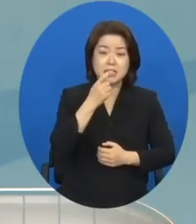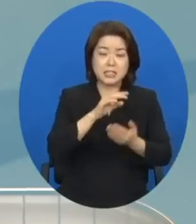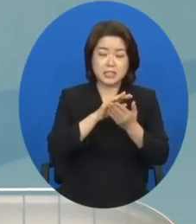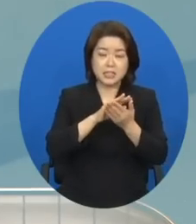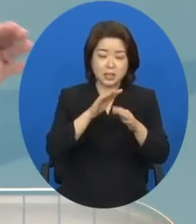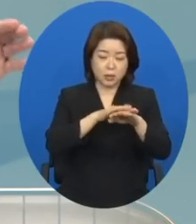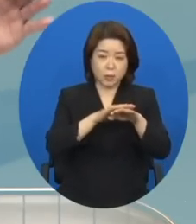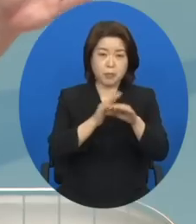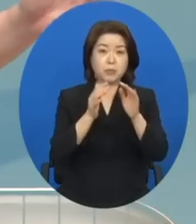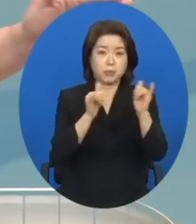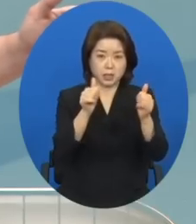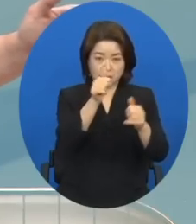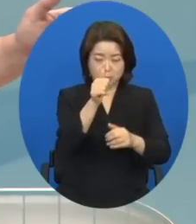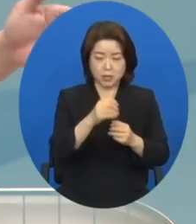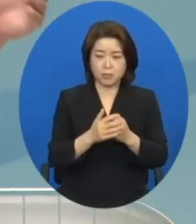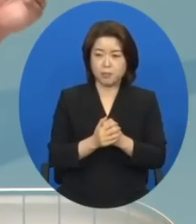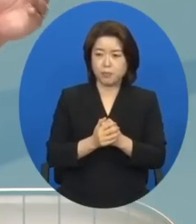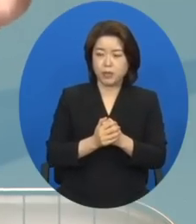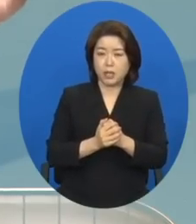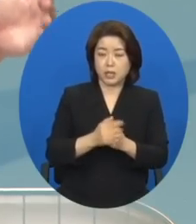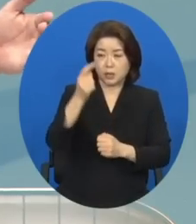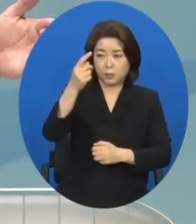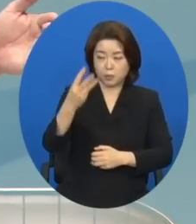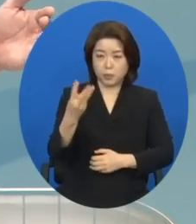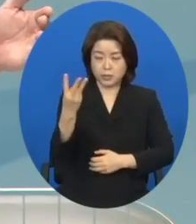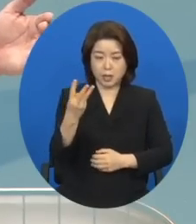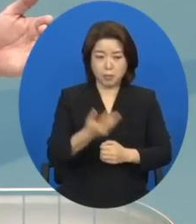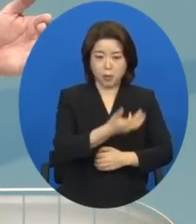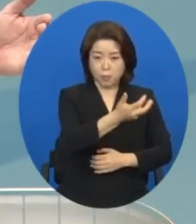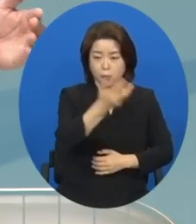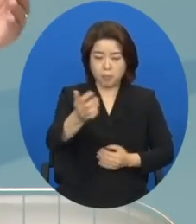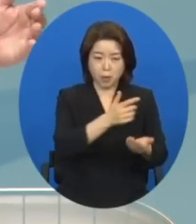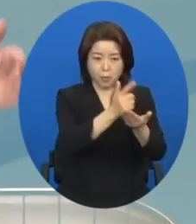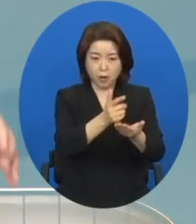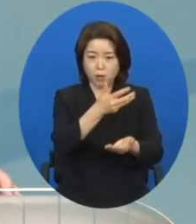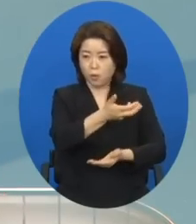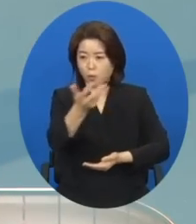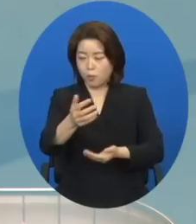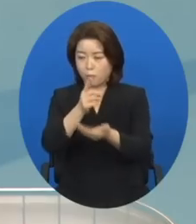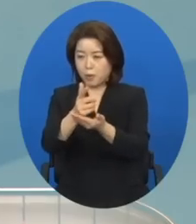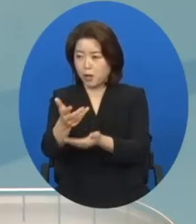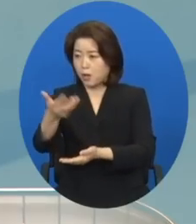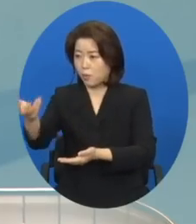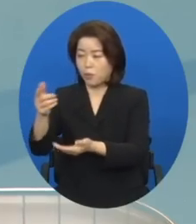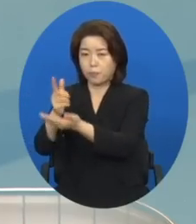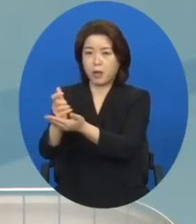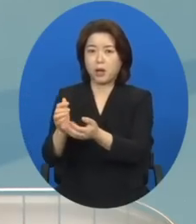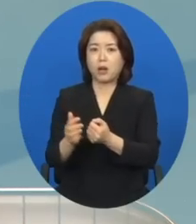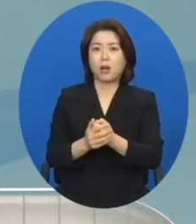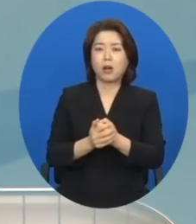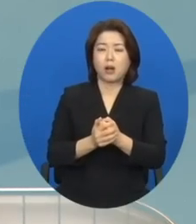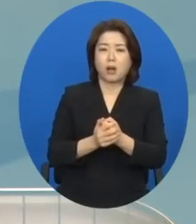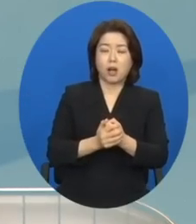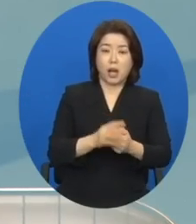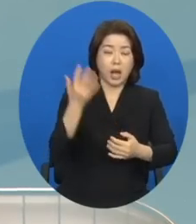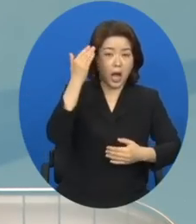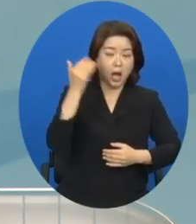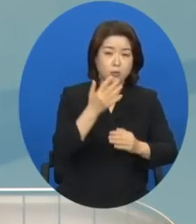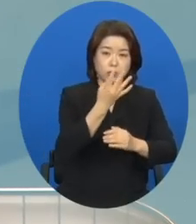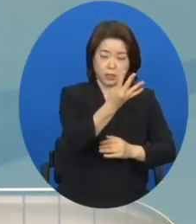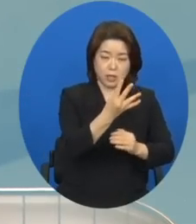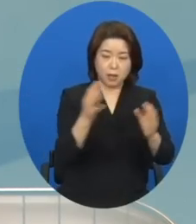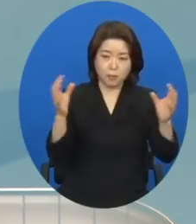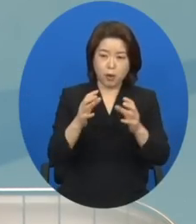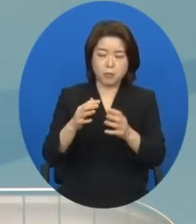세 차례 다른 장소에 총격을 가해서 한국인 4명을 포함해서 총 8명이 희생을 당했습니다. 모두 거의